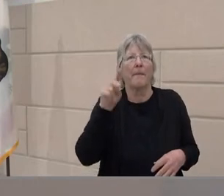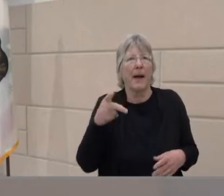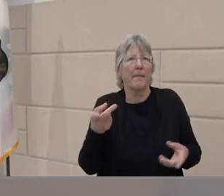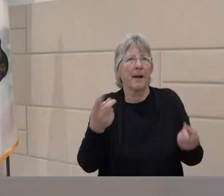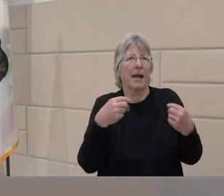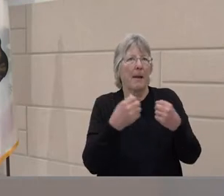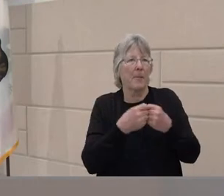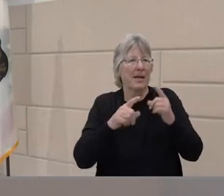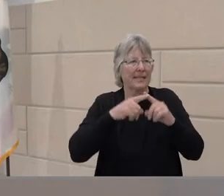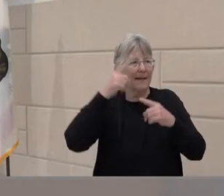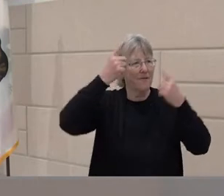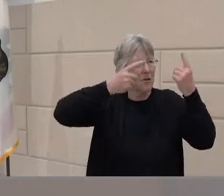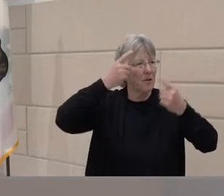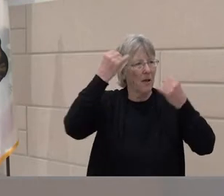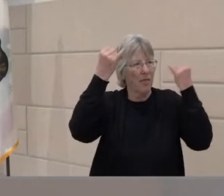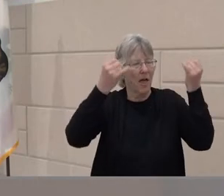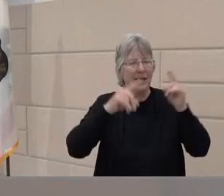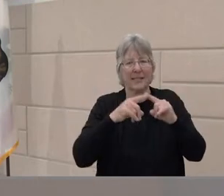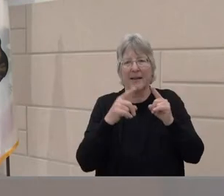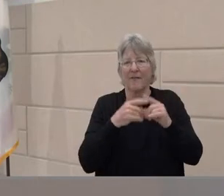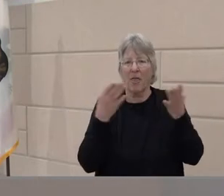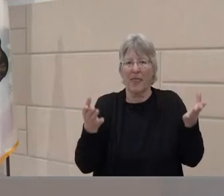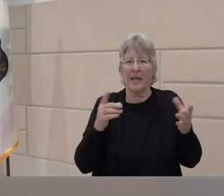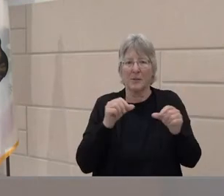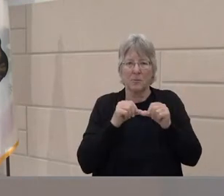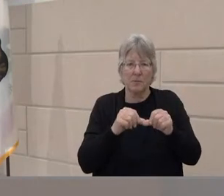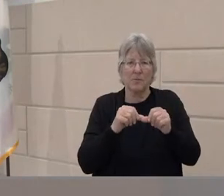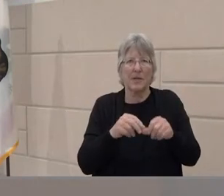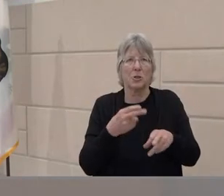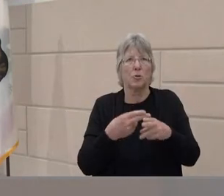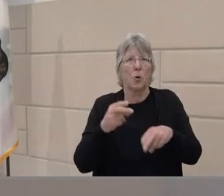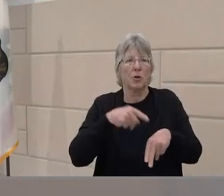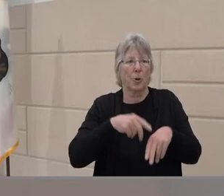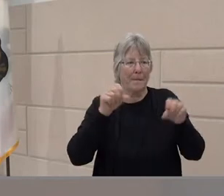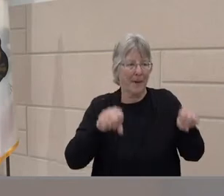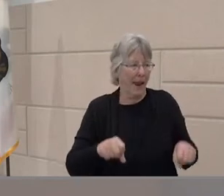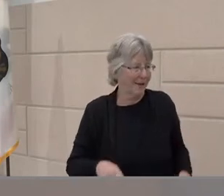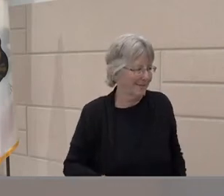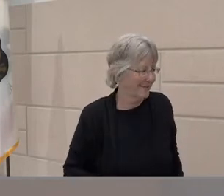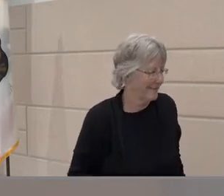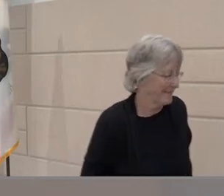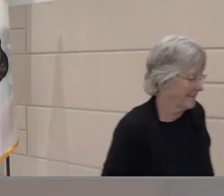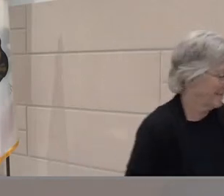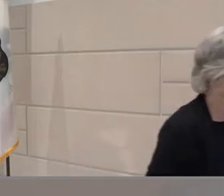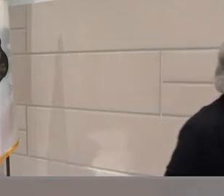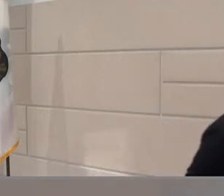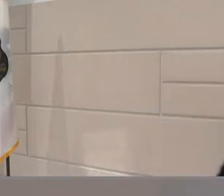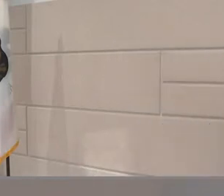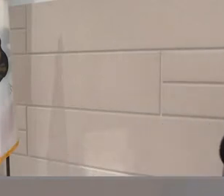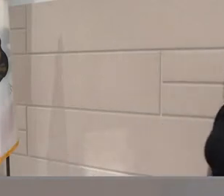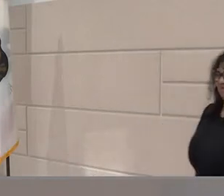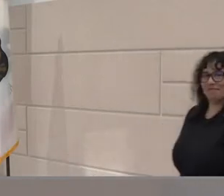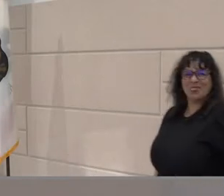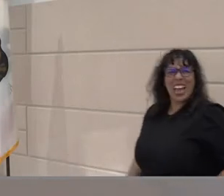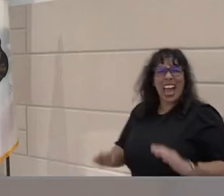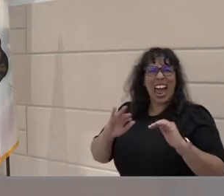ថាធ្វើការគិតគូរមើលអំពីគំនិតផ្សេងៗហើយយកមករំលឹកប្រាប់ពួក